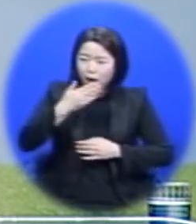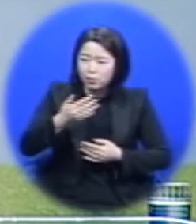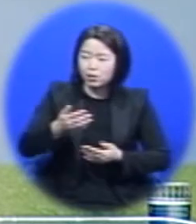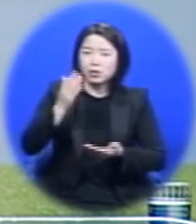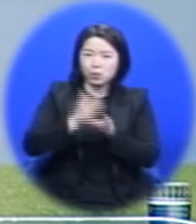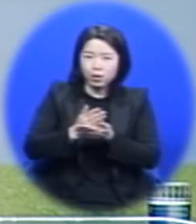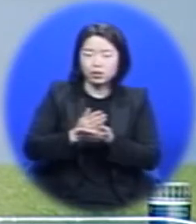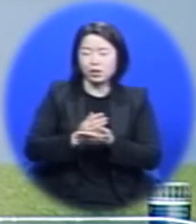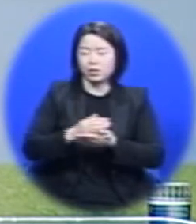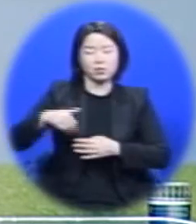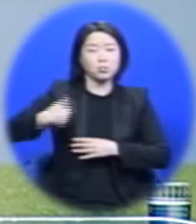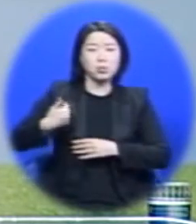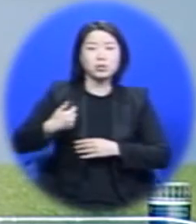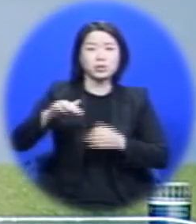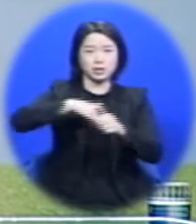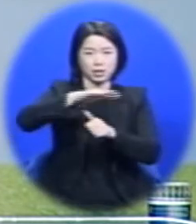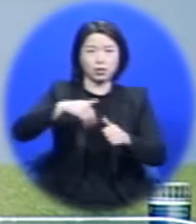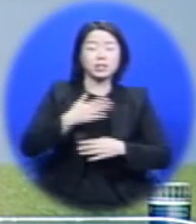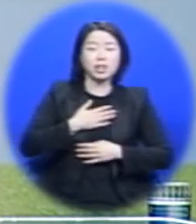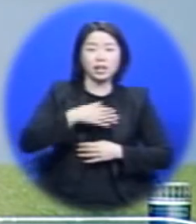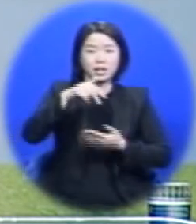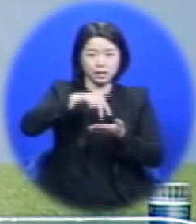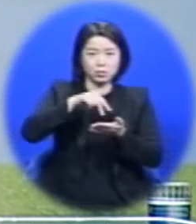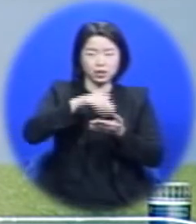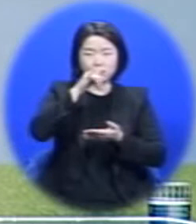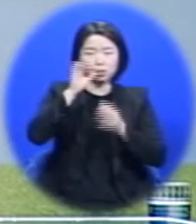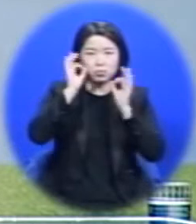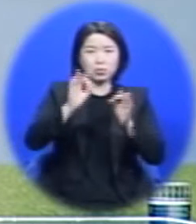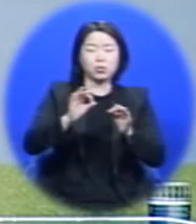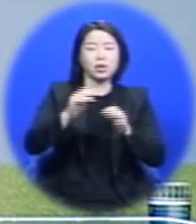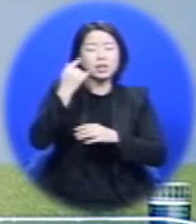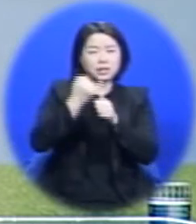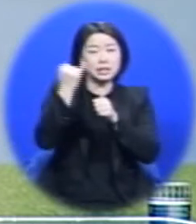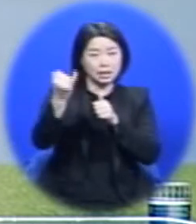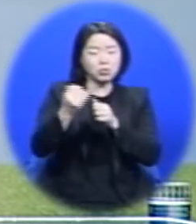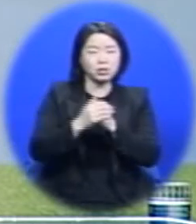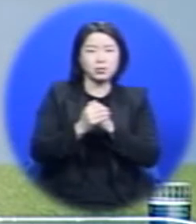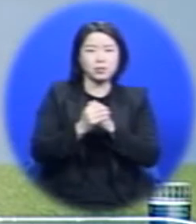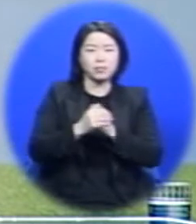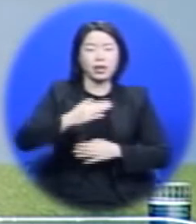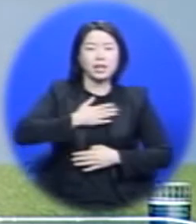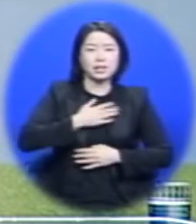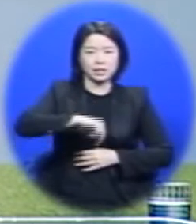건지 말아야 되는 건지 잘 모를 상황에 제가 있는 것을 보고 그 사모님이 자기 자신의 안타까움을